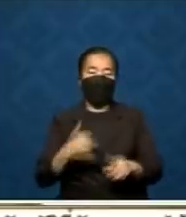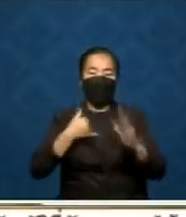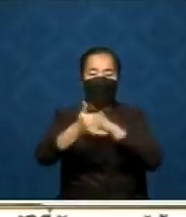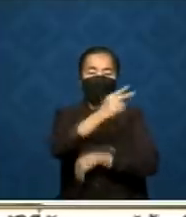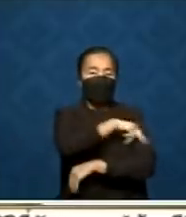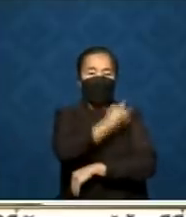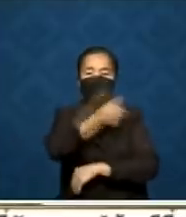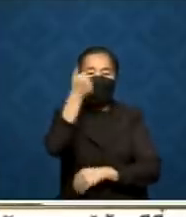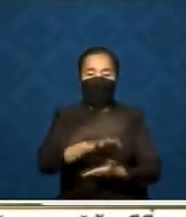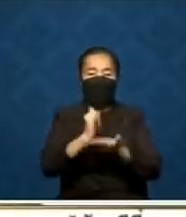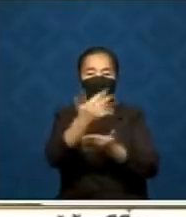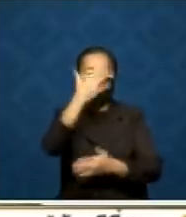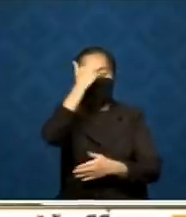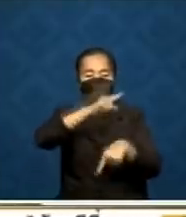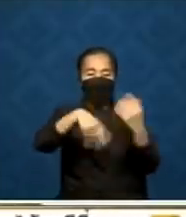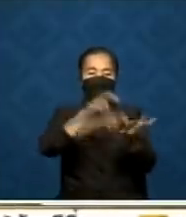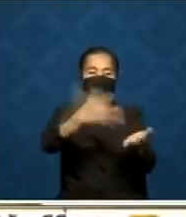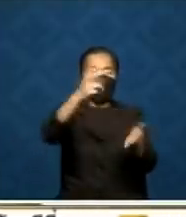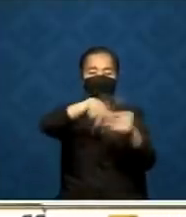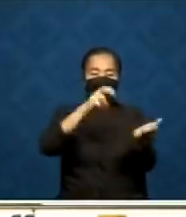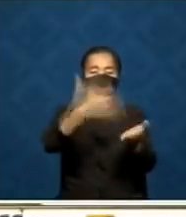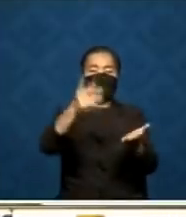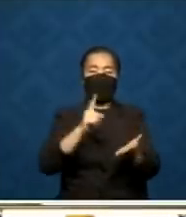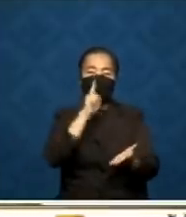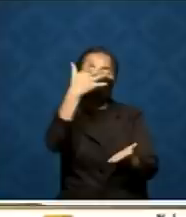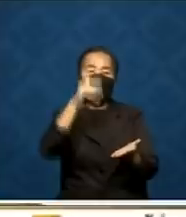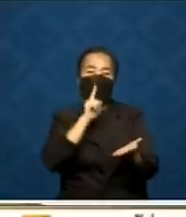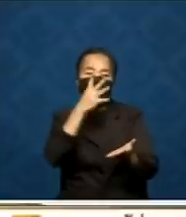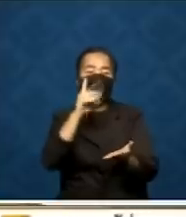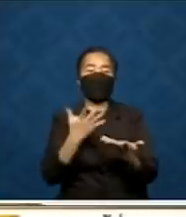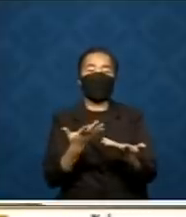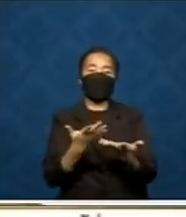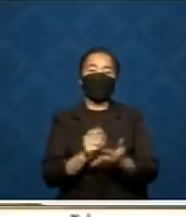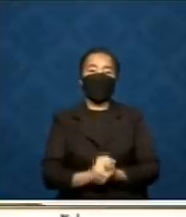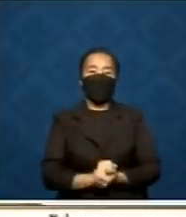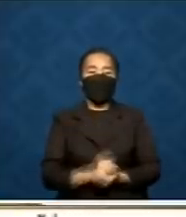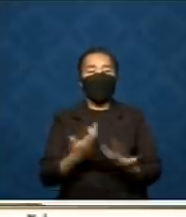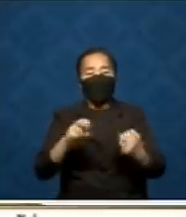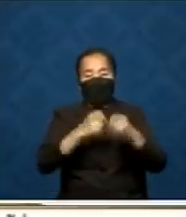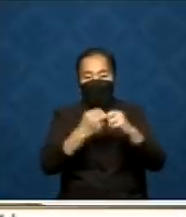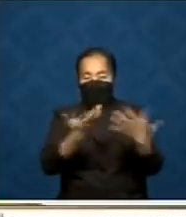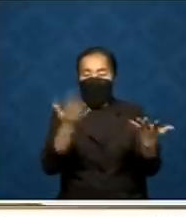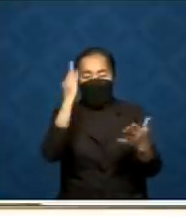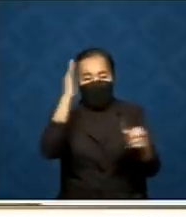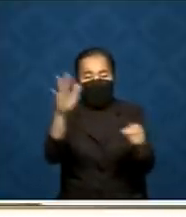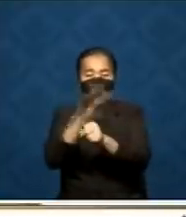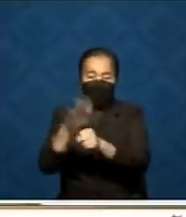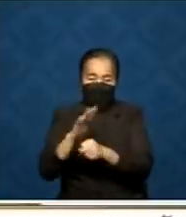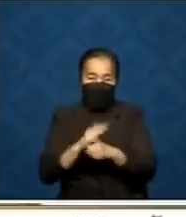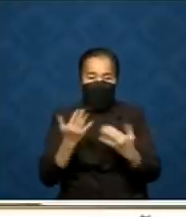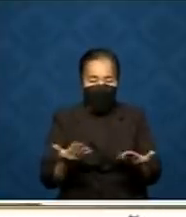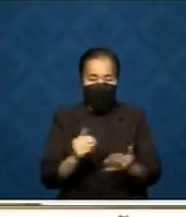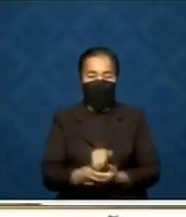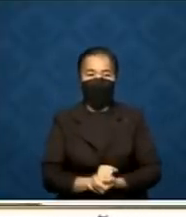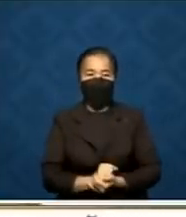พยาบาลเพราะยังไม่เข้าสู่กระบวนการตรวจrt-pcrอาจก็เลยไม่มีเพียงแต่พอ